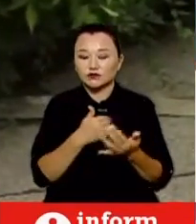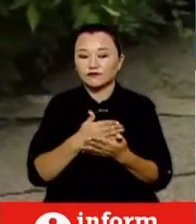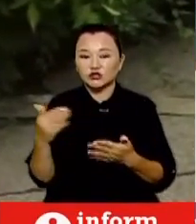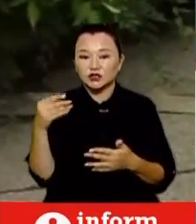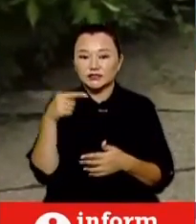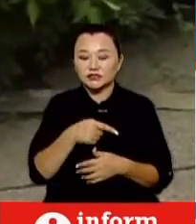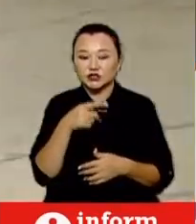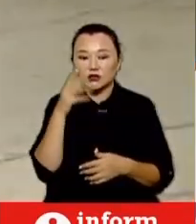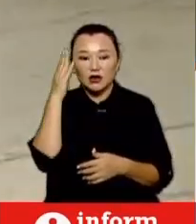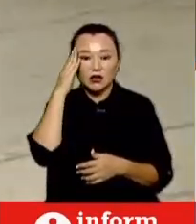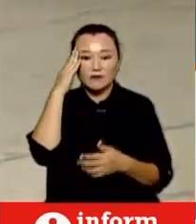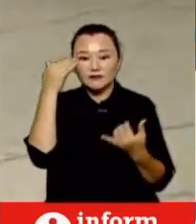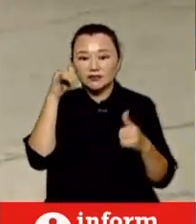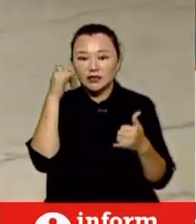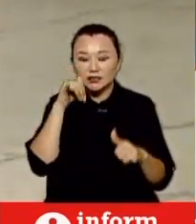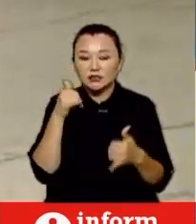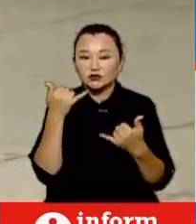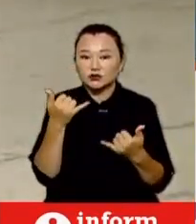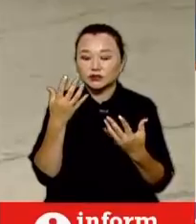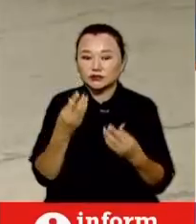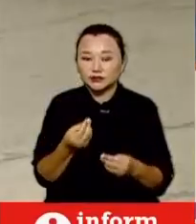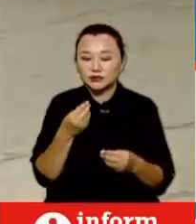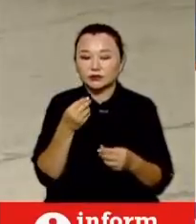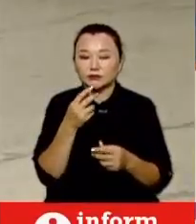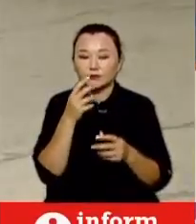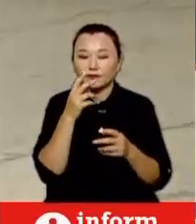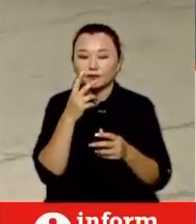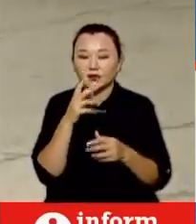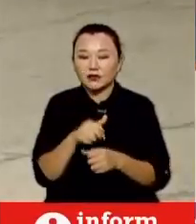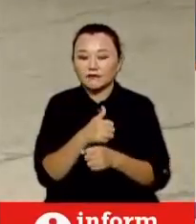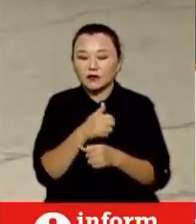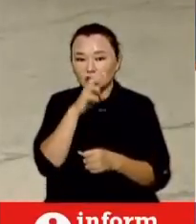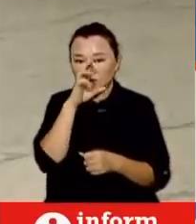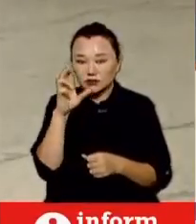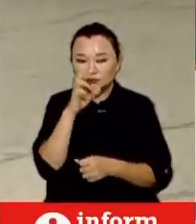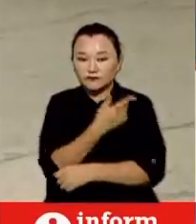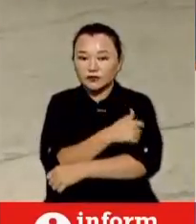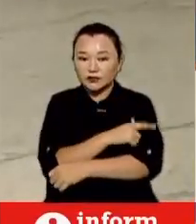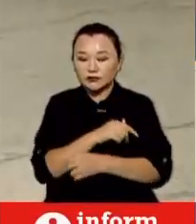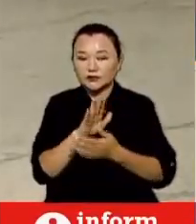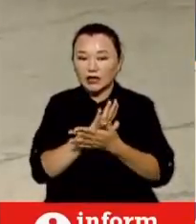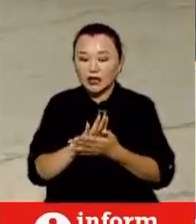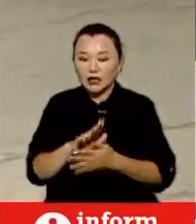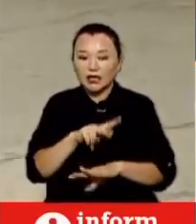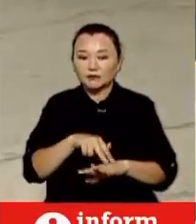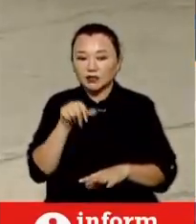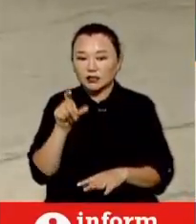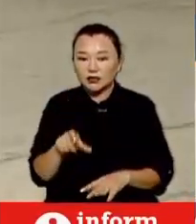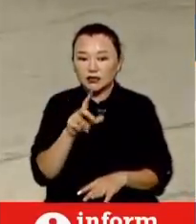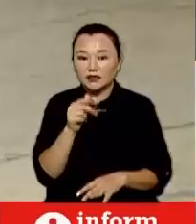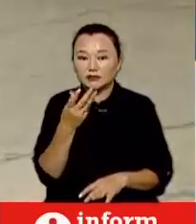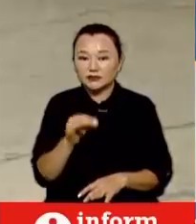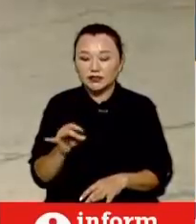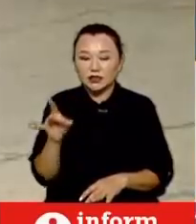1000 голов скота. На сегодняшний день готовится представление главного государственного ветеринарного санитарного инспектора Хабдинского